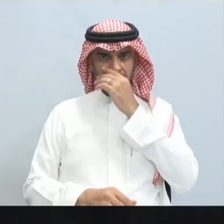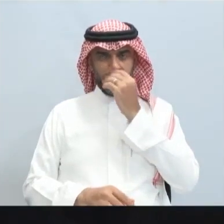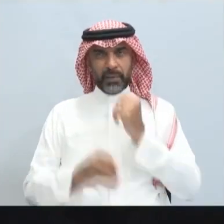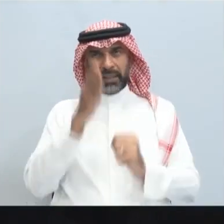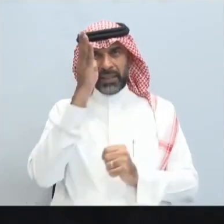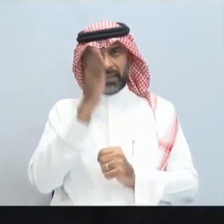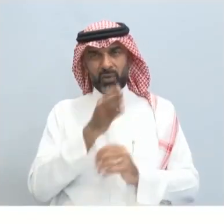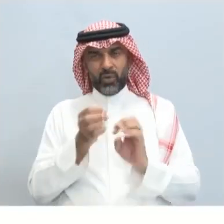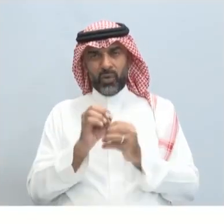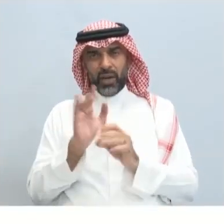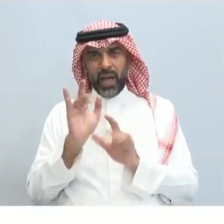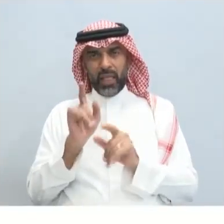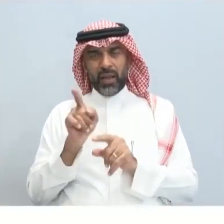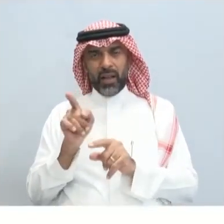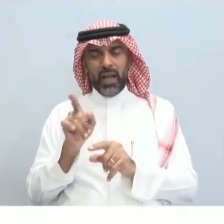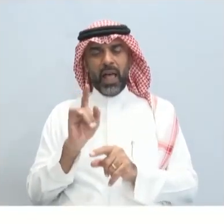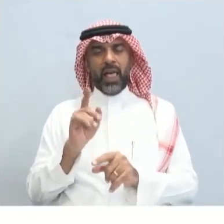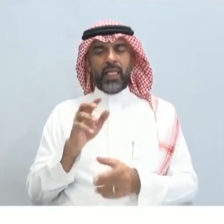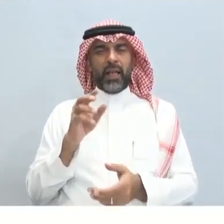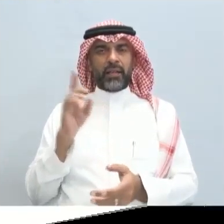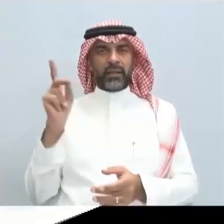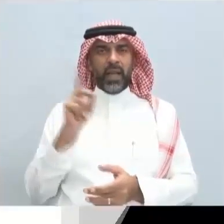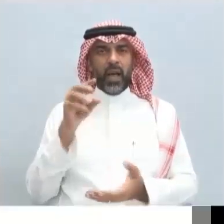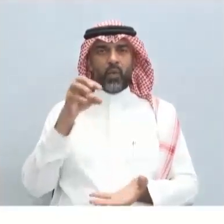لاستطالة طاقه الوضع